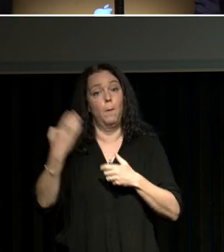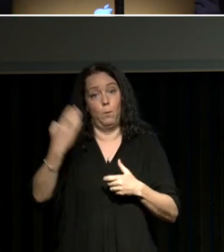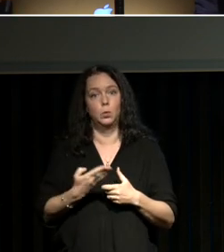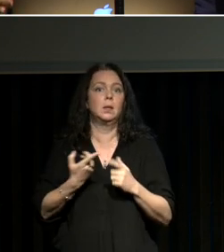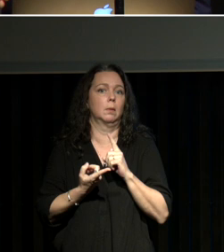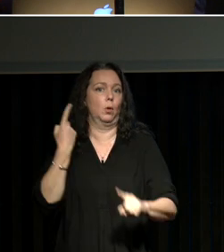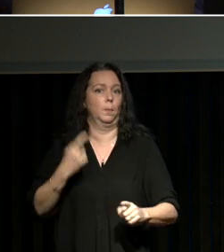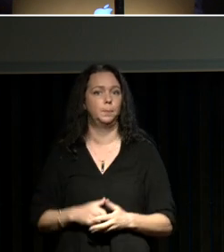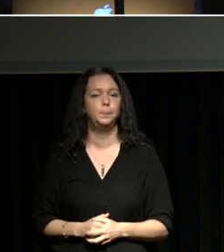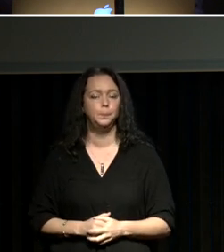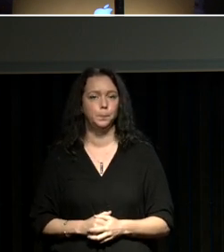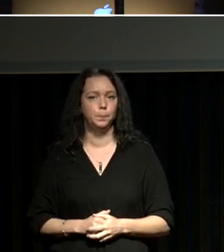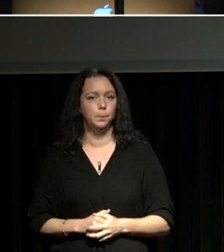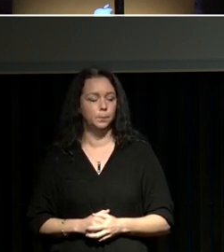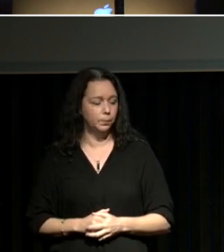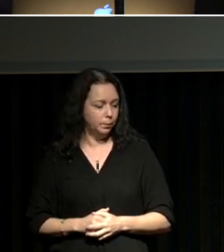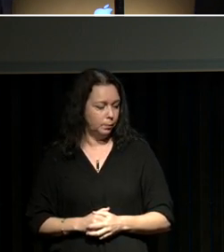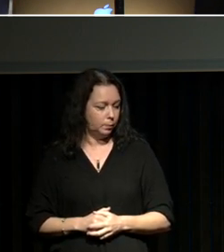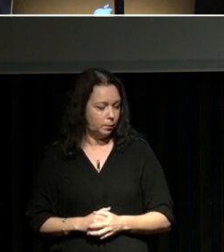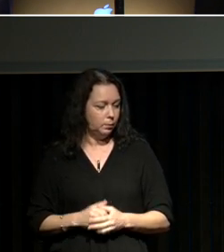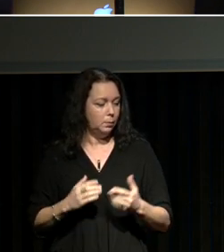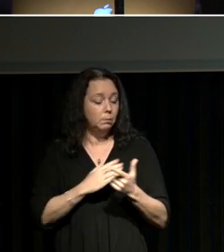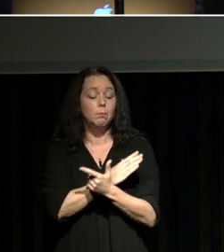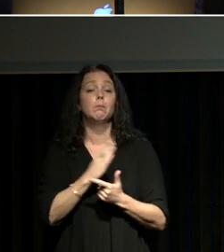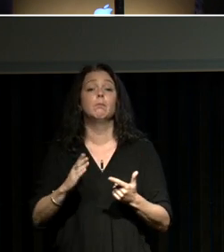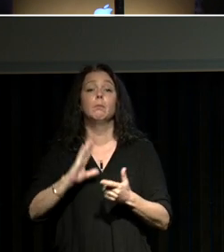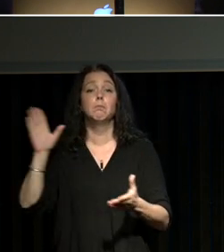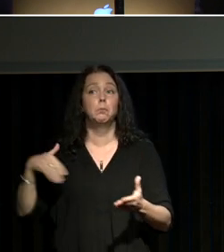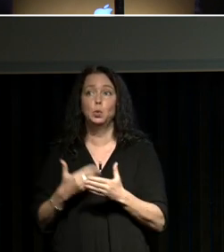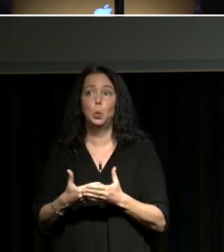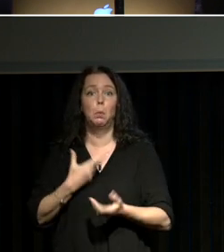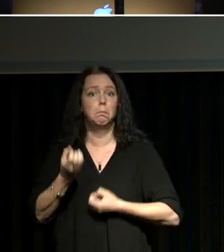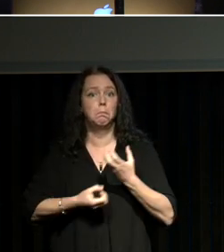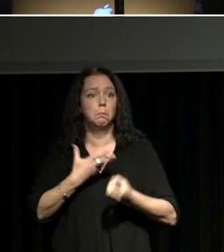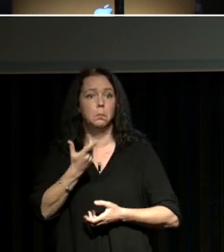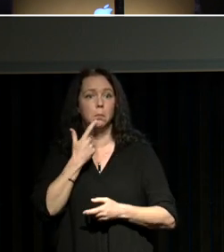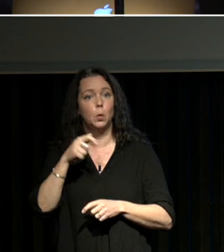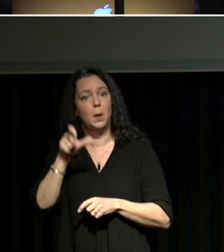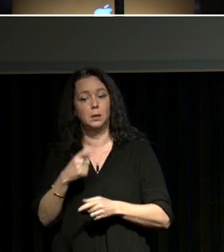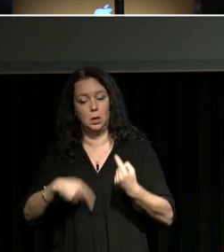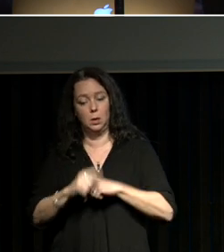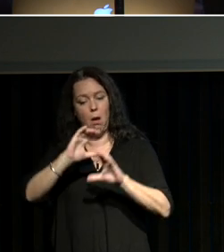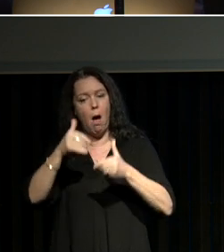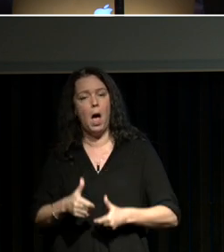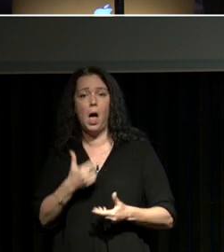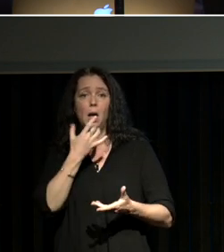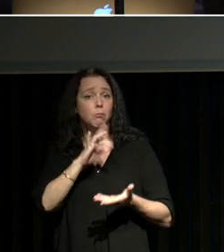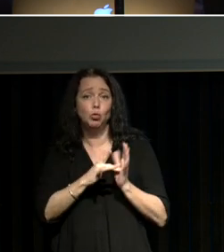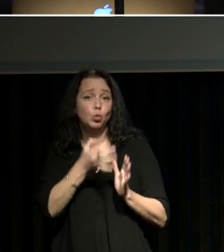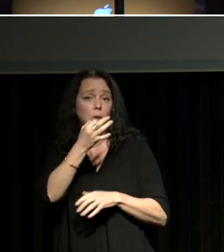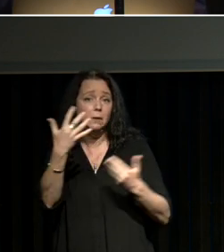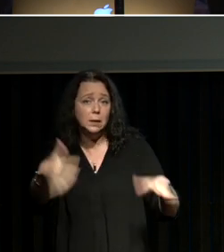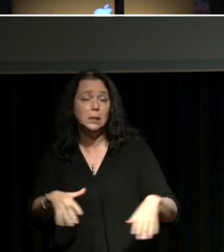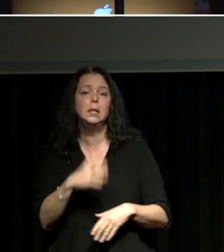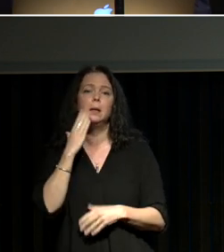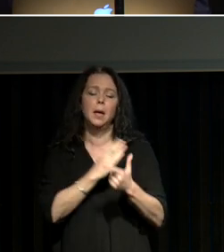Les deux grands défis, même si je vous ai tout dit pratiquement déjà sur le donneur en arrêt circulatoire, c'est premièrement de